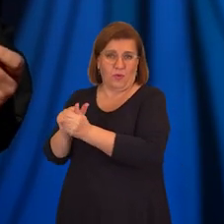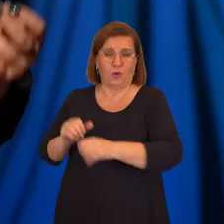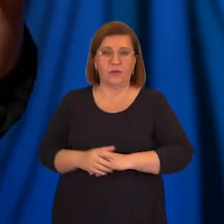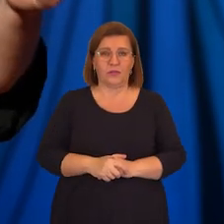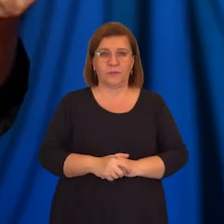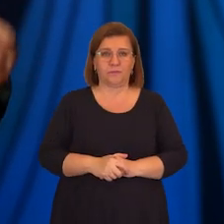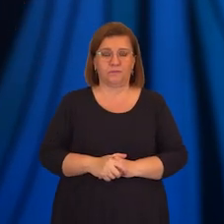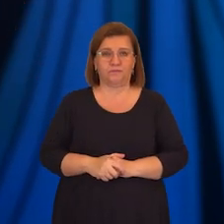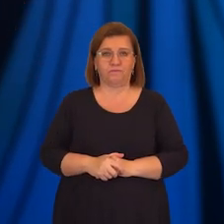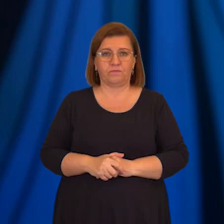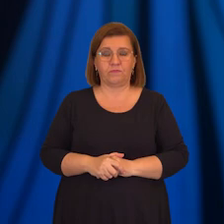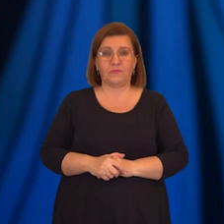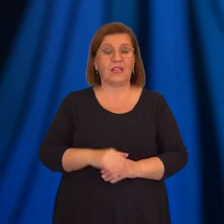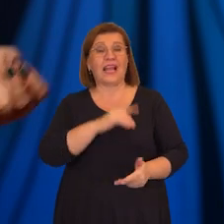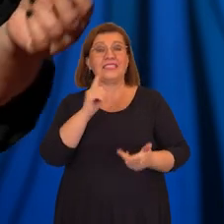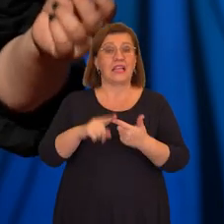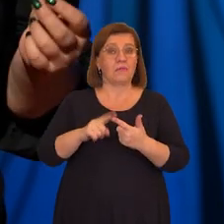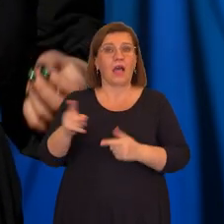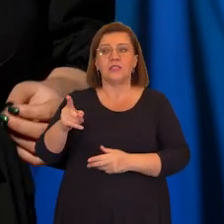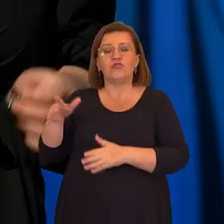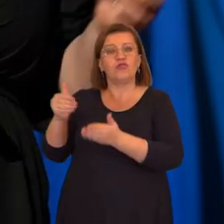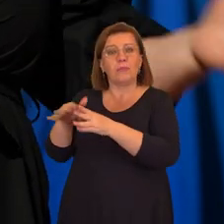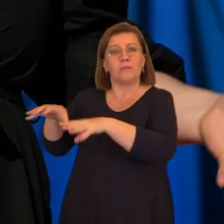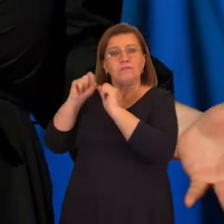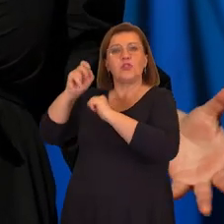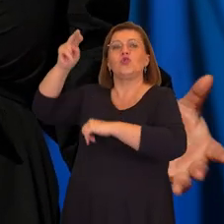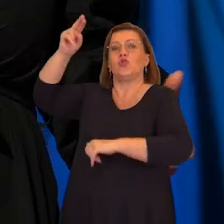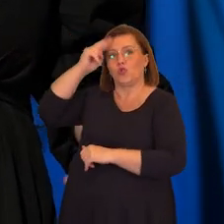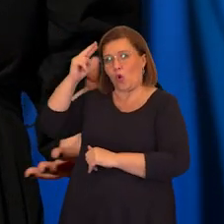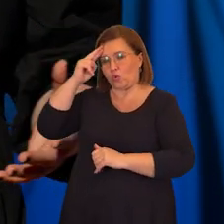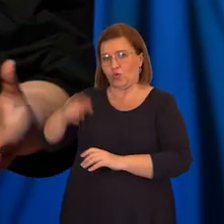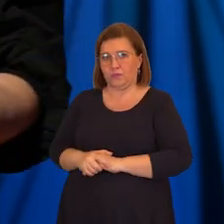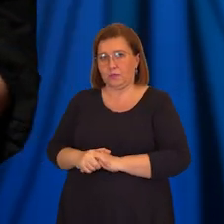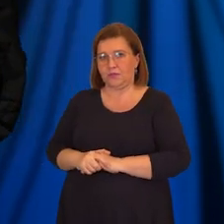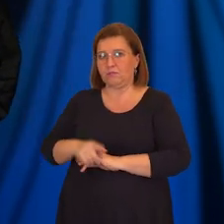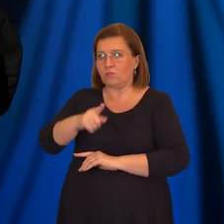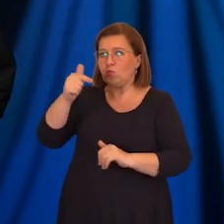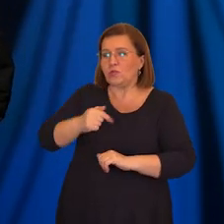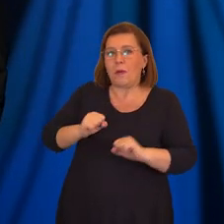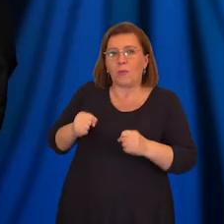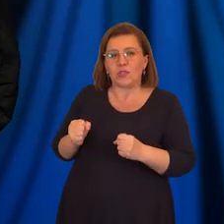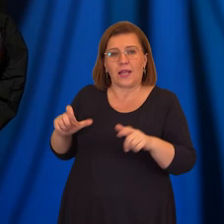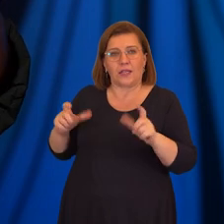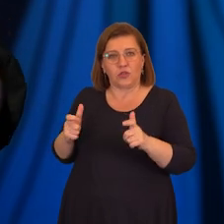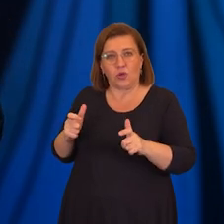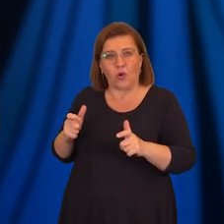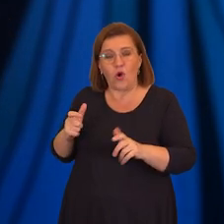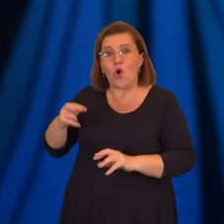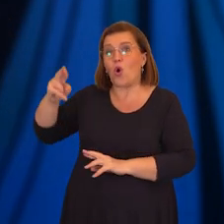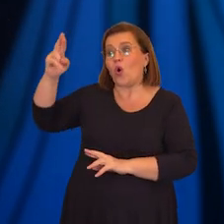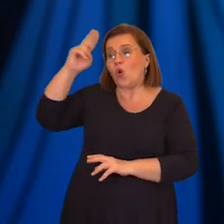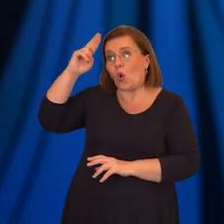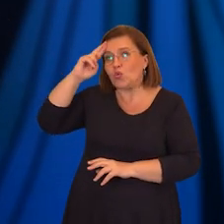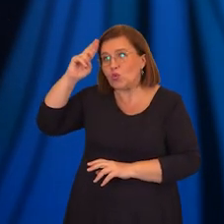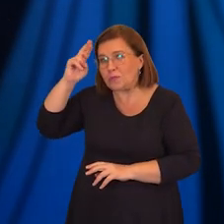rzecz to zrozumienie. Postarajmy się zrozumieć, że rozmowa na temat śmierci jest